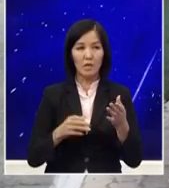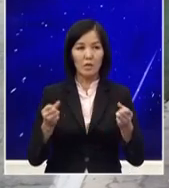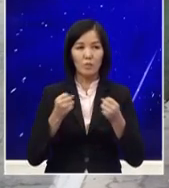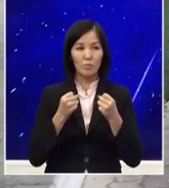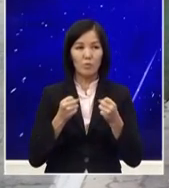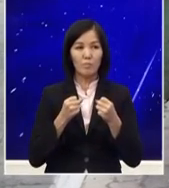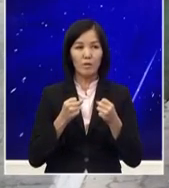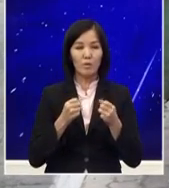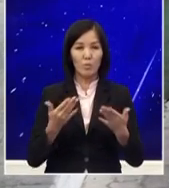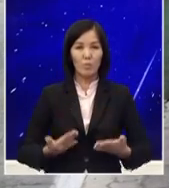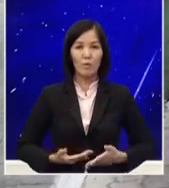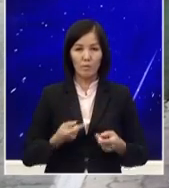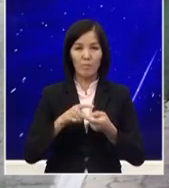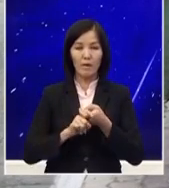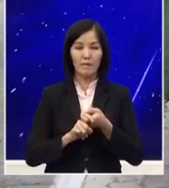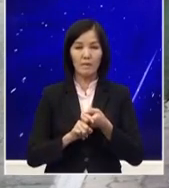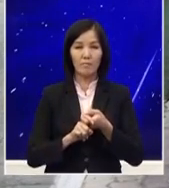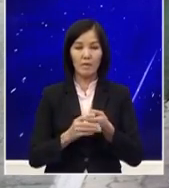келеді. Болашақта